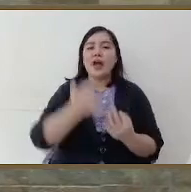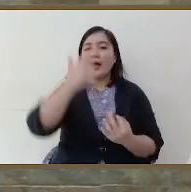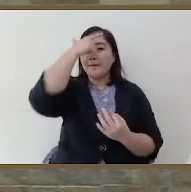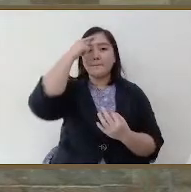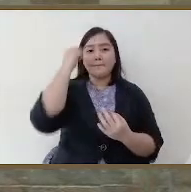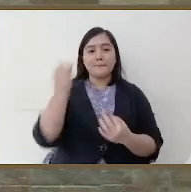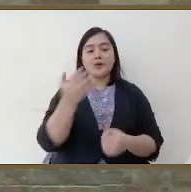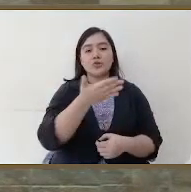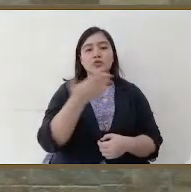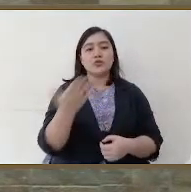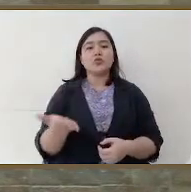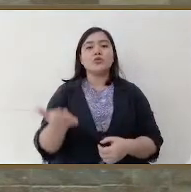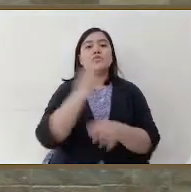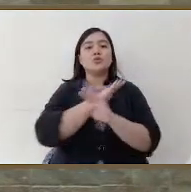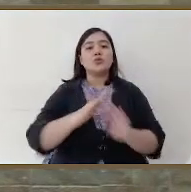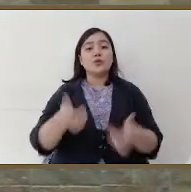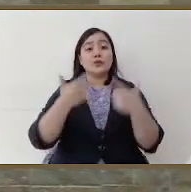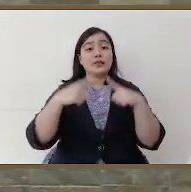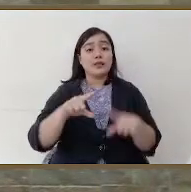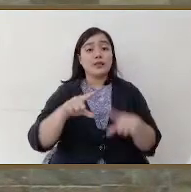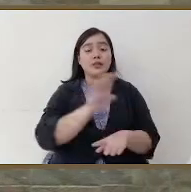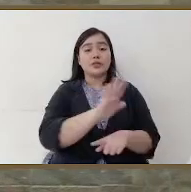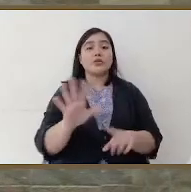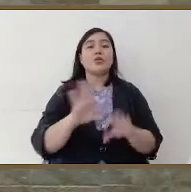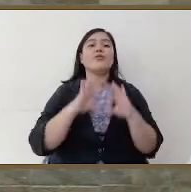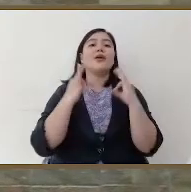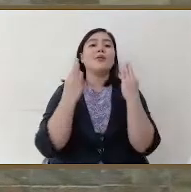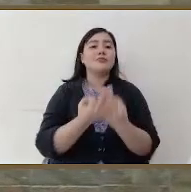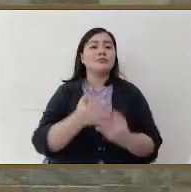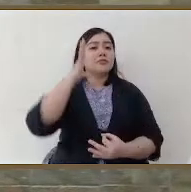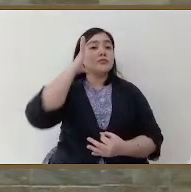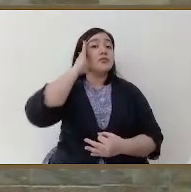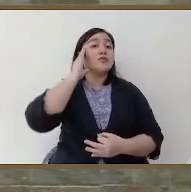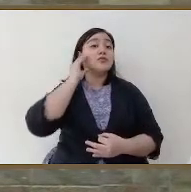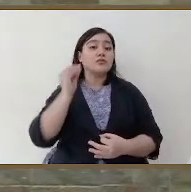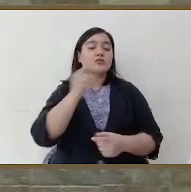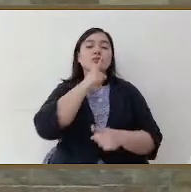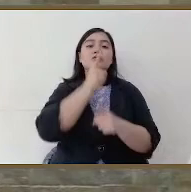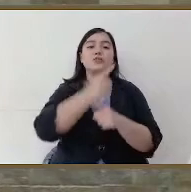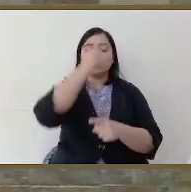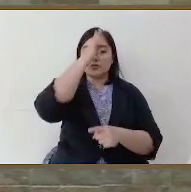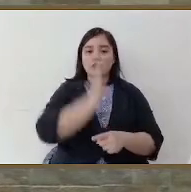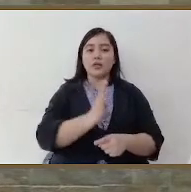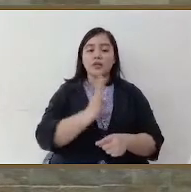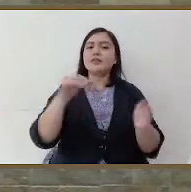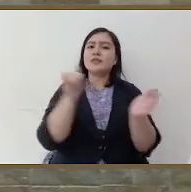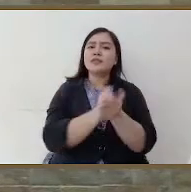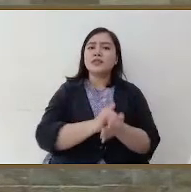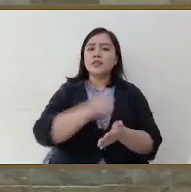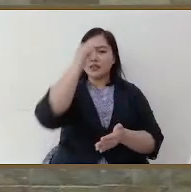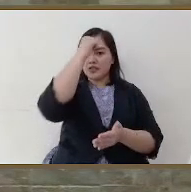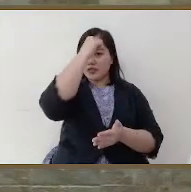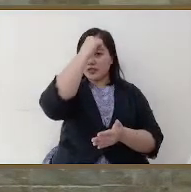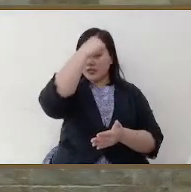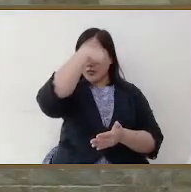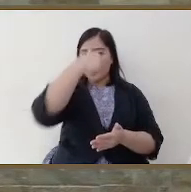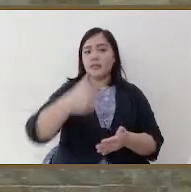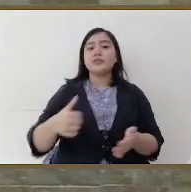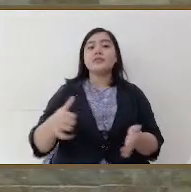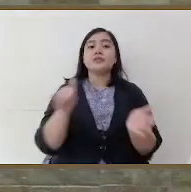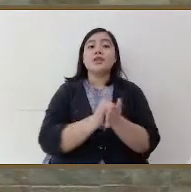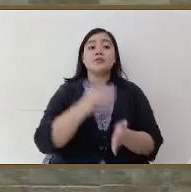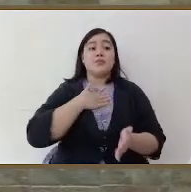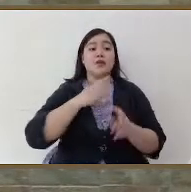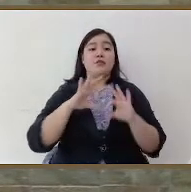na makapangyarihan na magpapaalala sa kanya, oh mga anak, oh ang aking pamilya ay binild ng Panginoon.